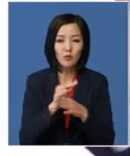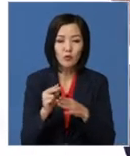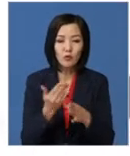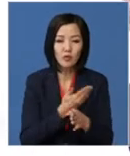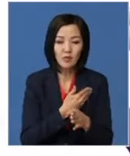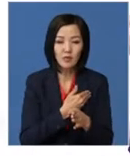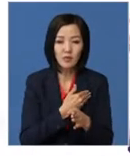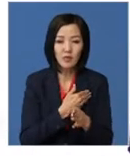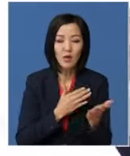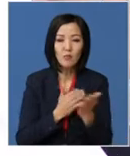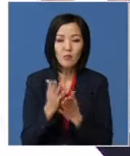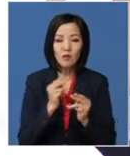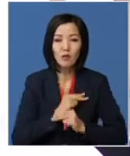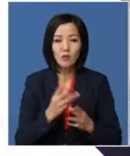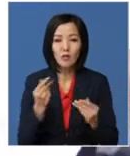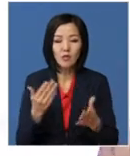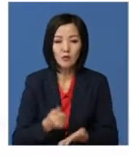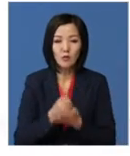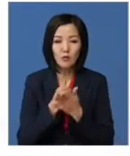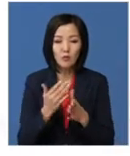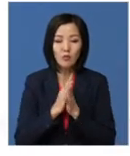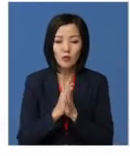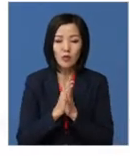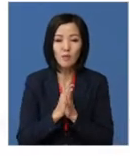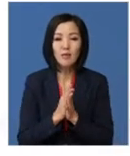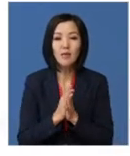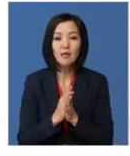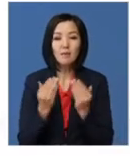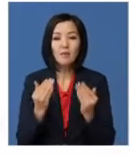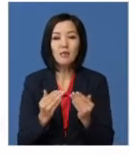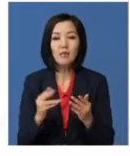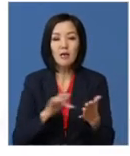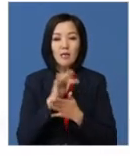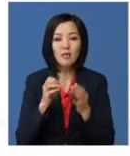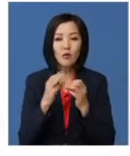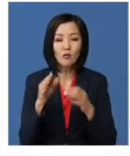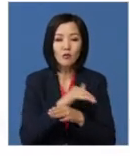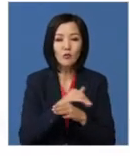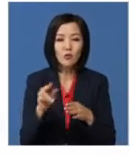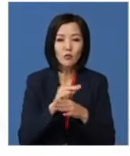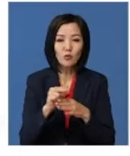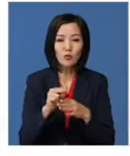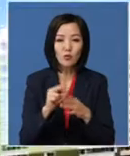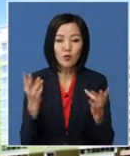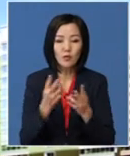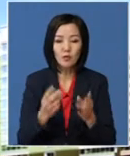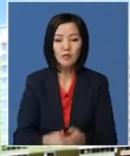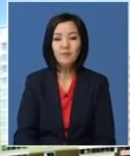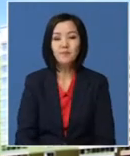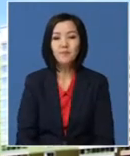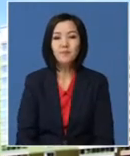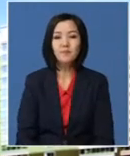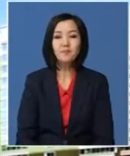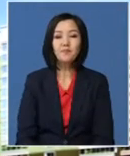отырмыз. Бұл бағыттағы жұмысқа қаржылай қолдау көрсетуді сұраймын. Сондай-ақ биыл қалада 13 көшеге жөндеу жұмыстары қажет. Жолда